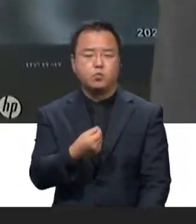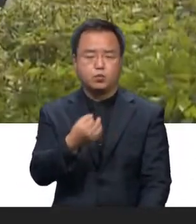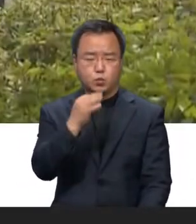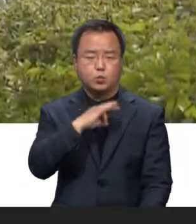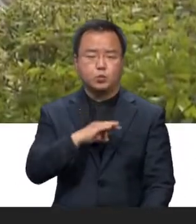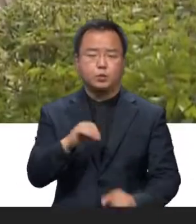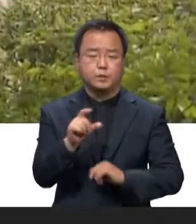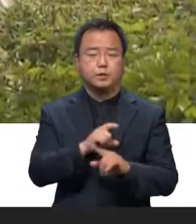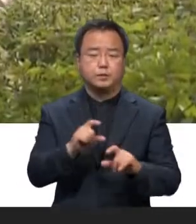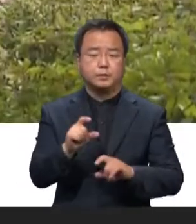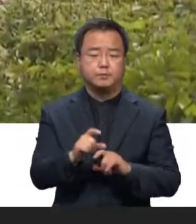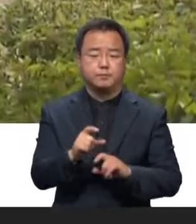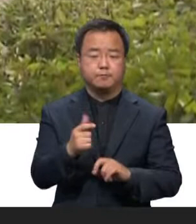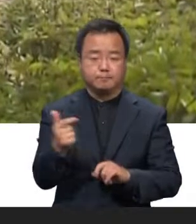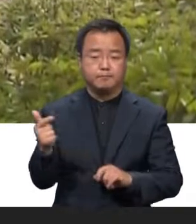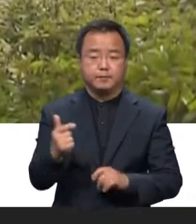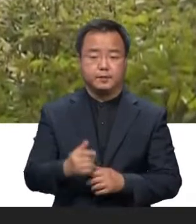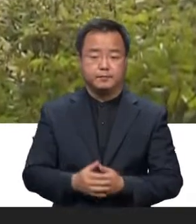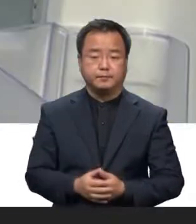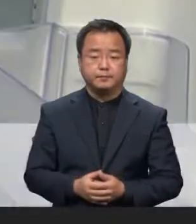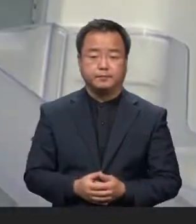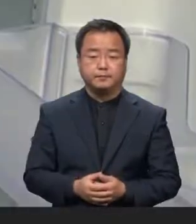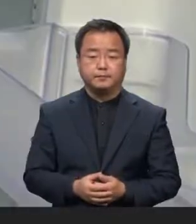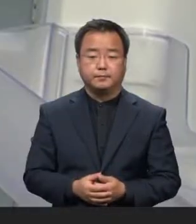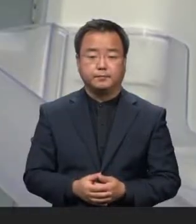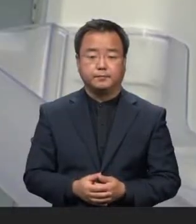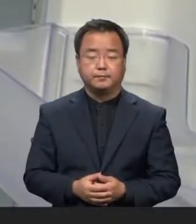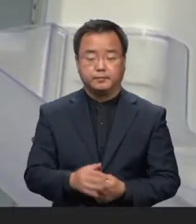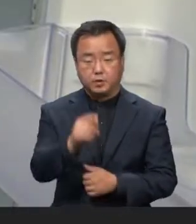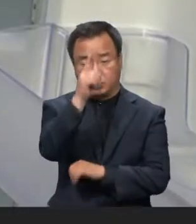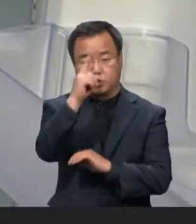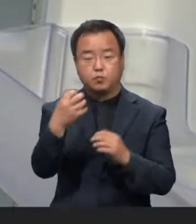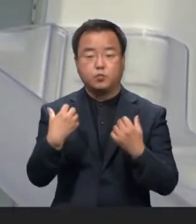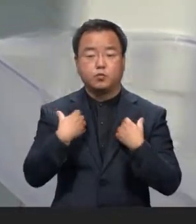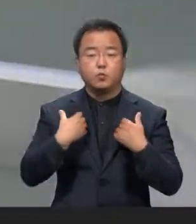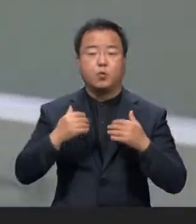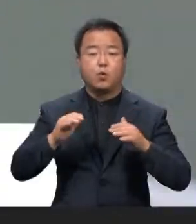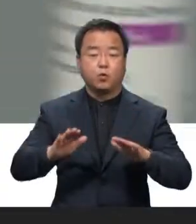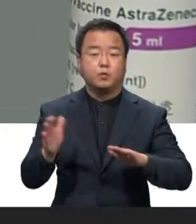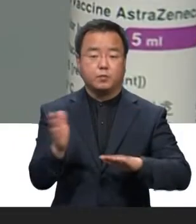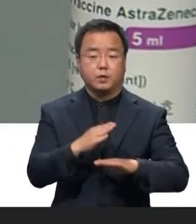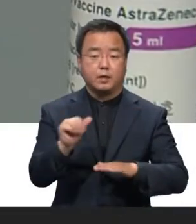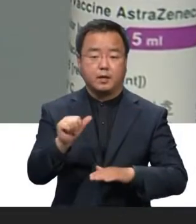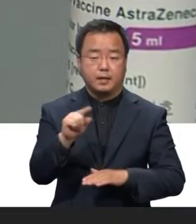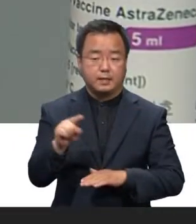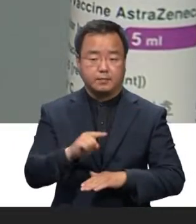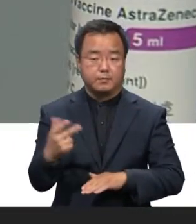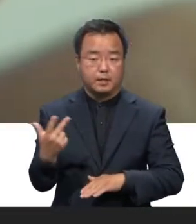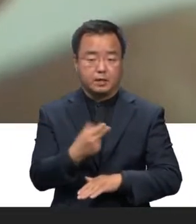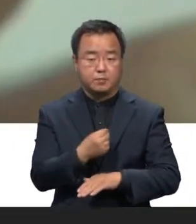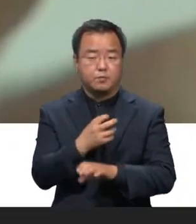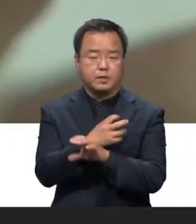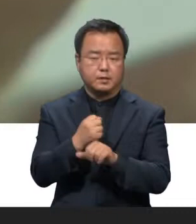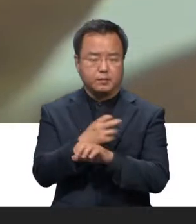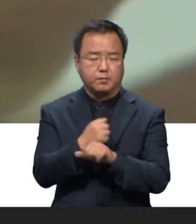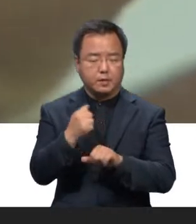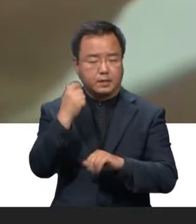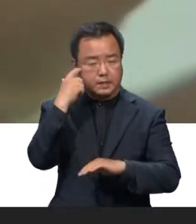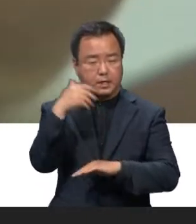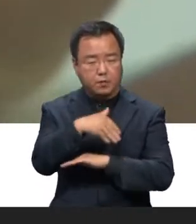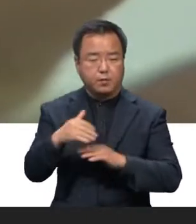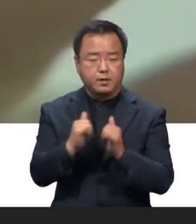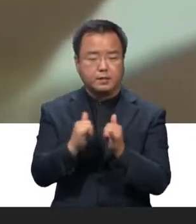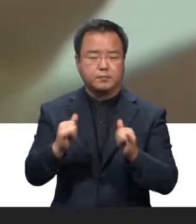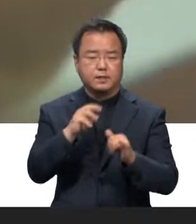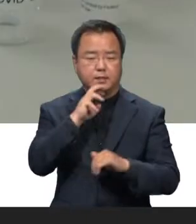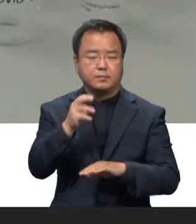큰 이익이 있다고 봤거든요 정부는 또 운을 부터 아스트라제네카 접종 예정이던 30세 이상 교직원